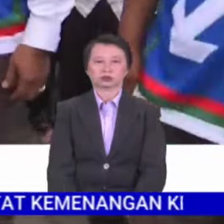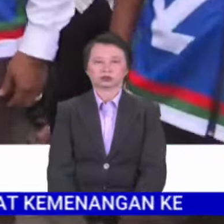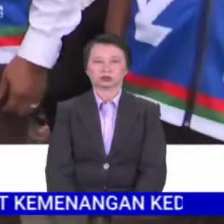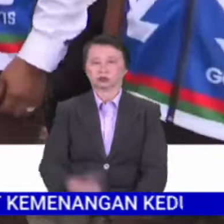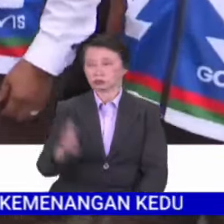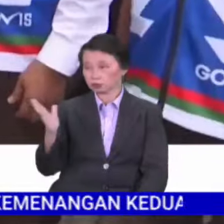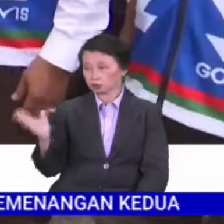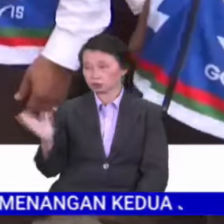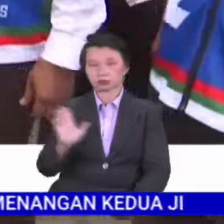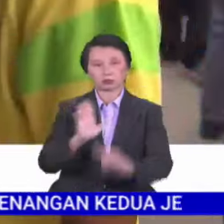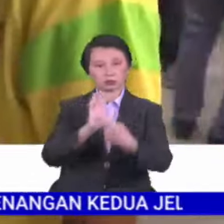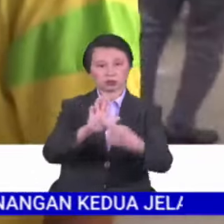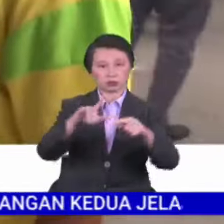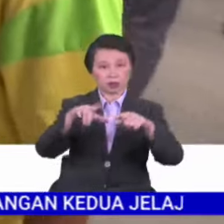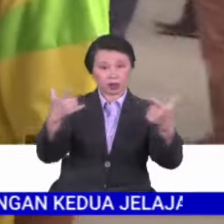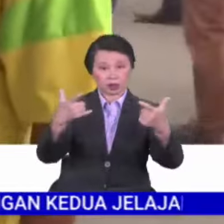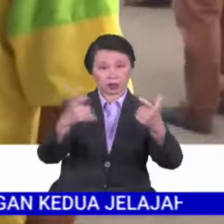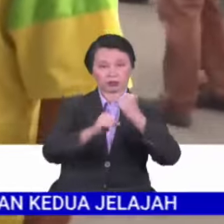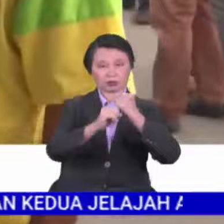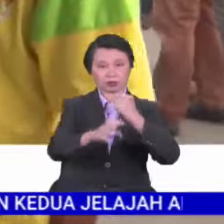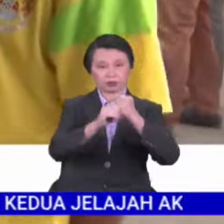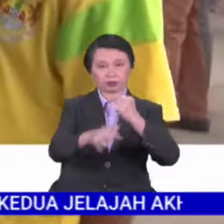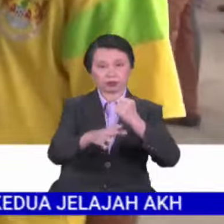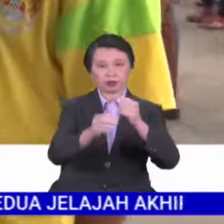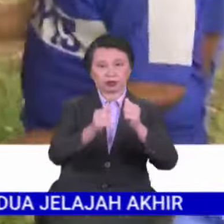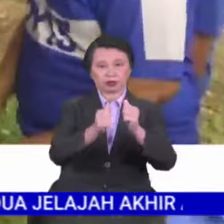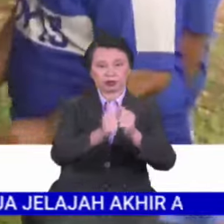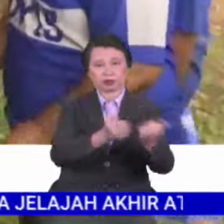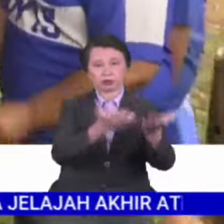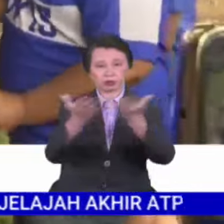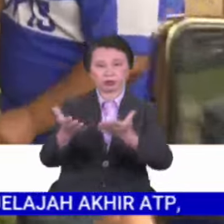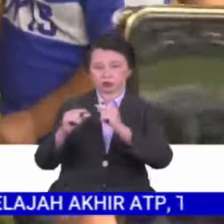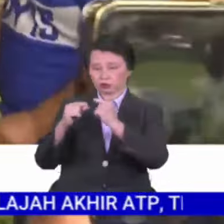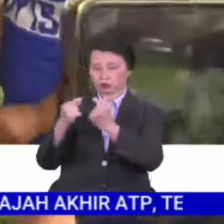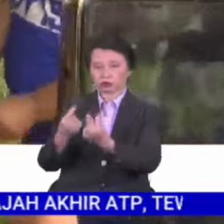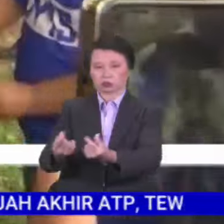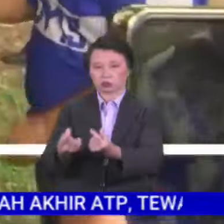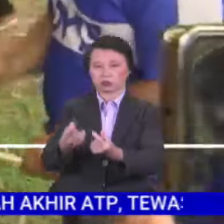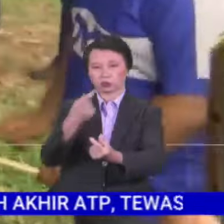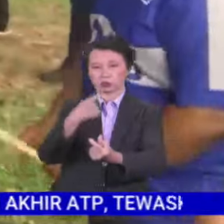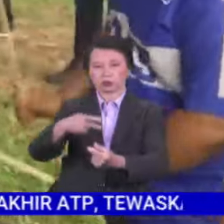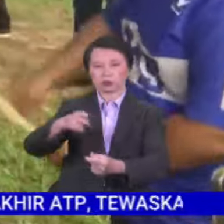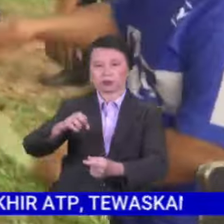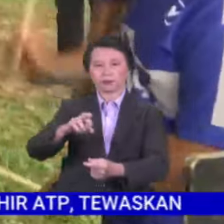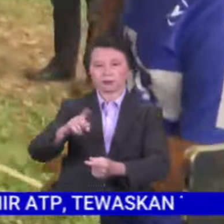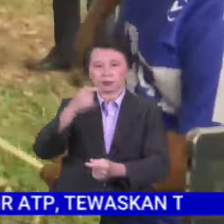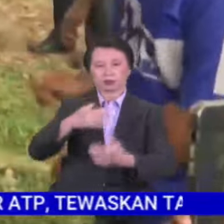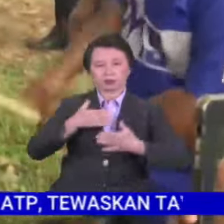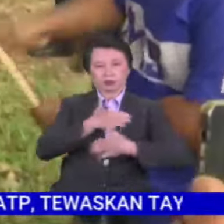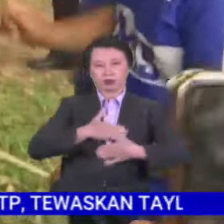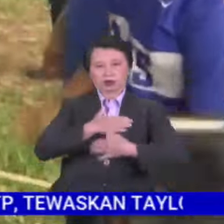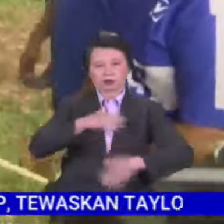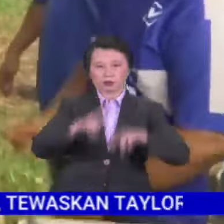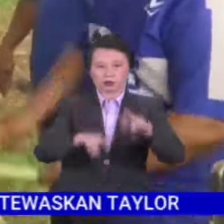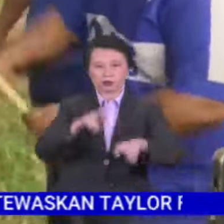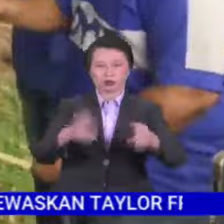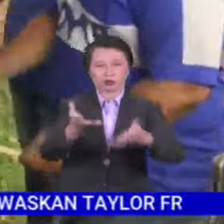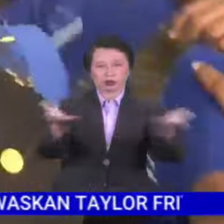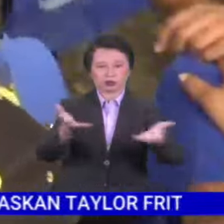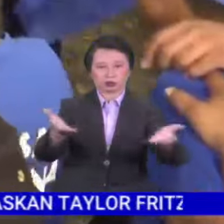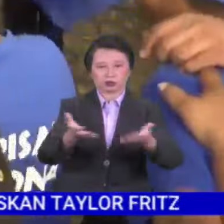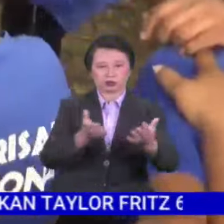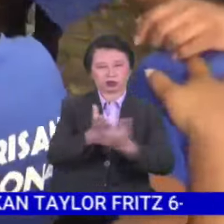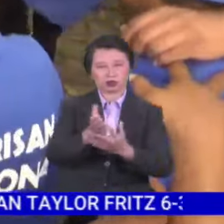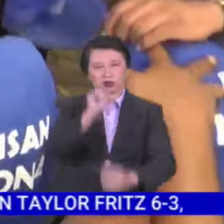Zaidi turut menampilkan kelainan pada kempennya kali ini dengan membawa kumpulan Ultras Permatang Pauh untuk menghiburkan penduduk setempat